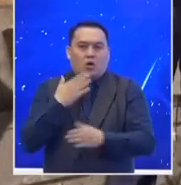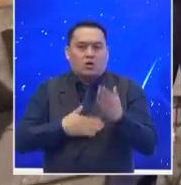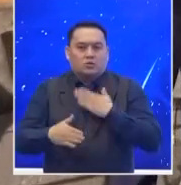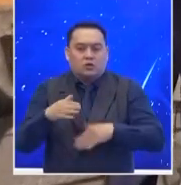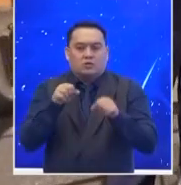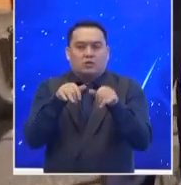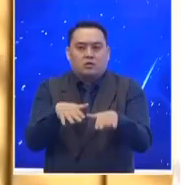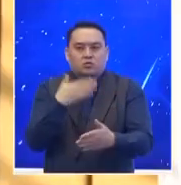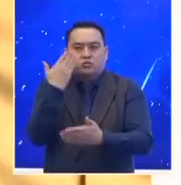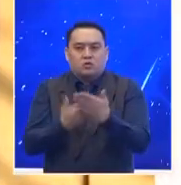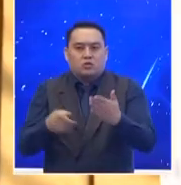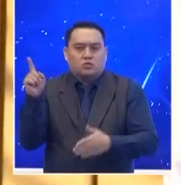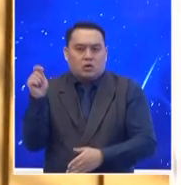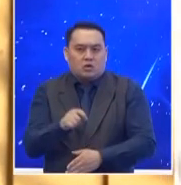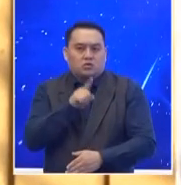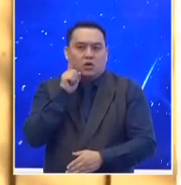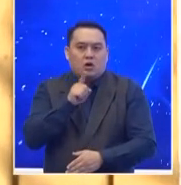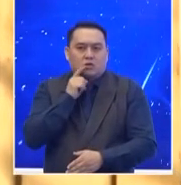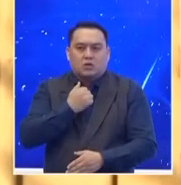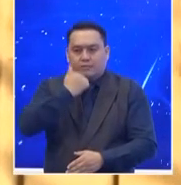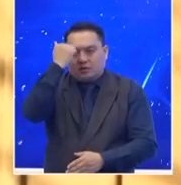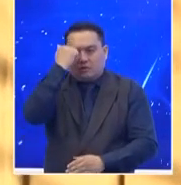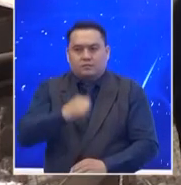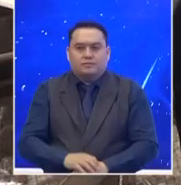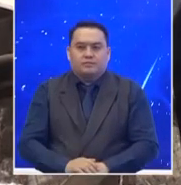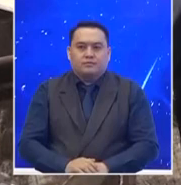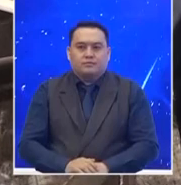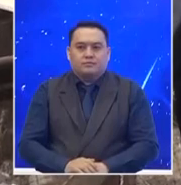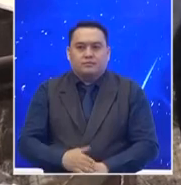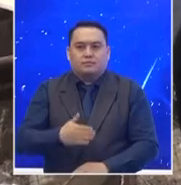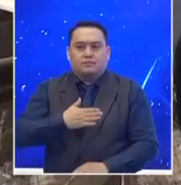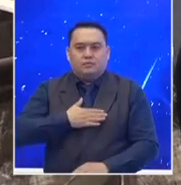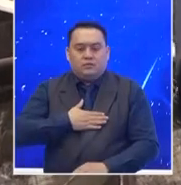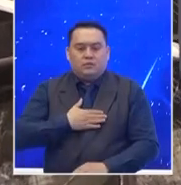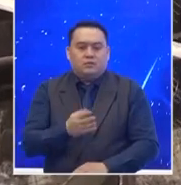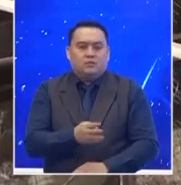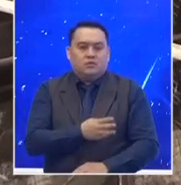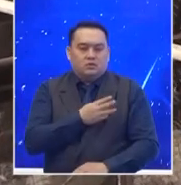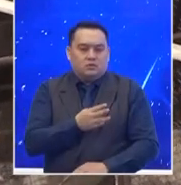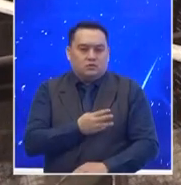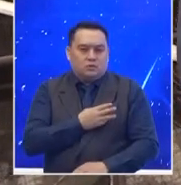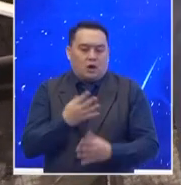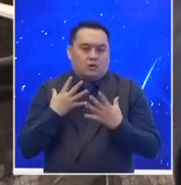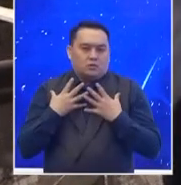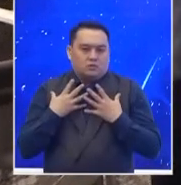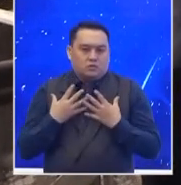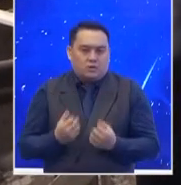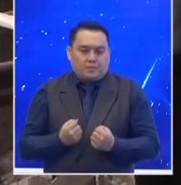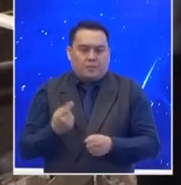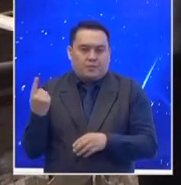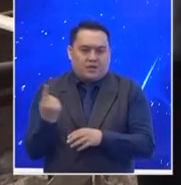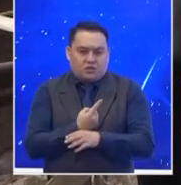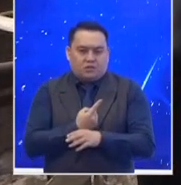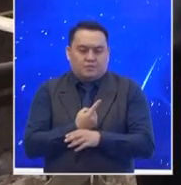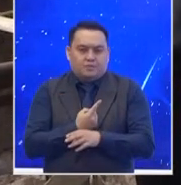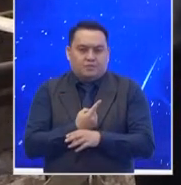қал жағдайын сұрай келген жастарға қария алғысын білдірді. Я желаю всем здоровья. Мен сендерге ең алдымен